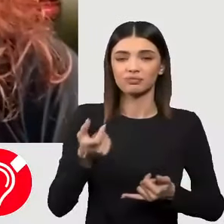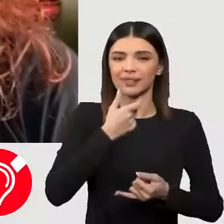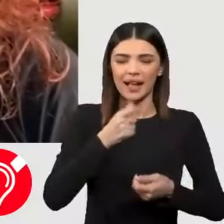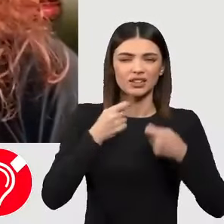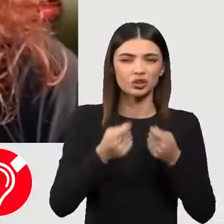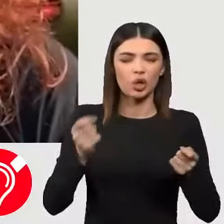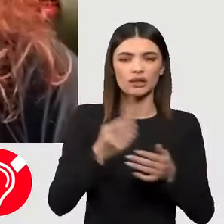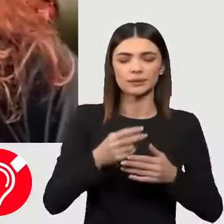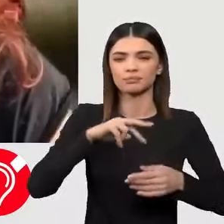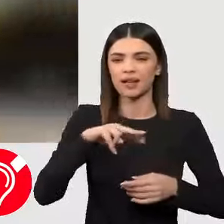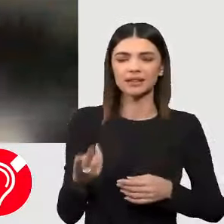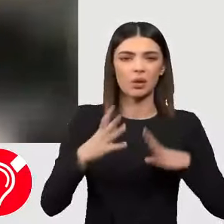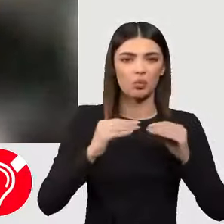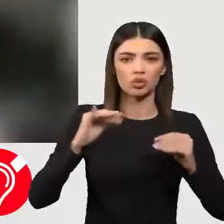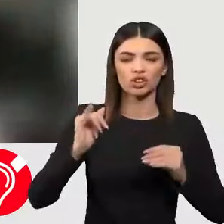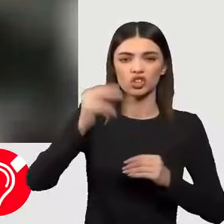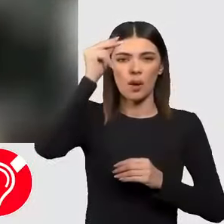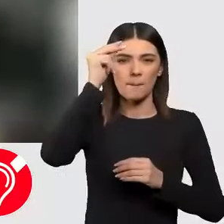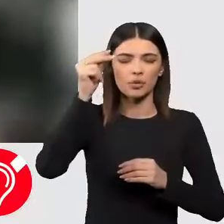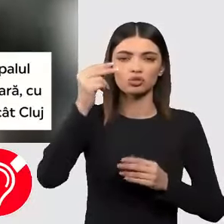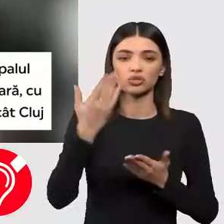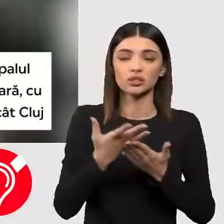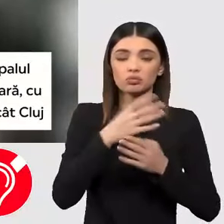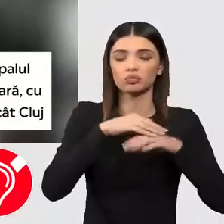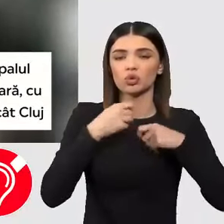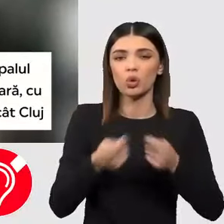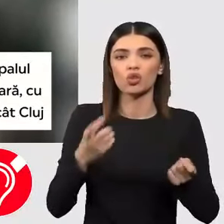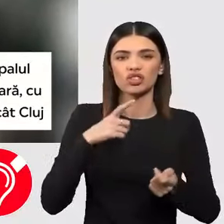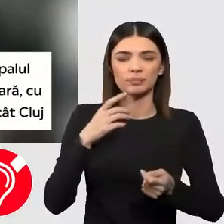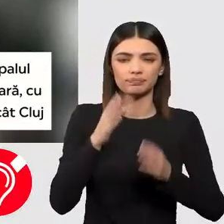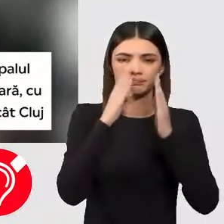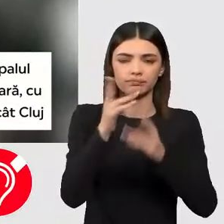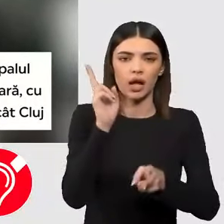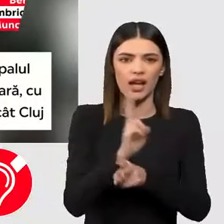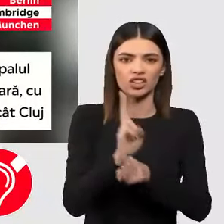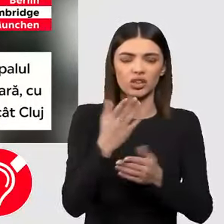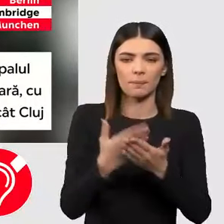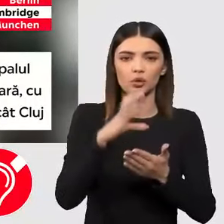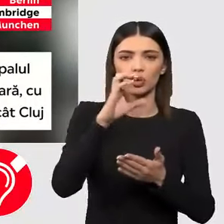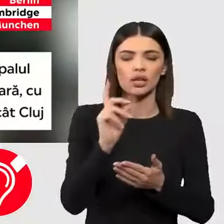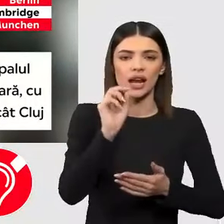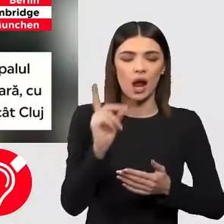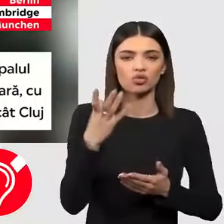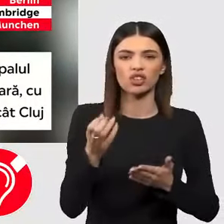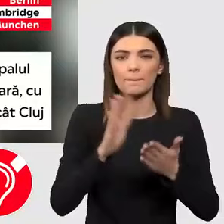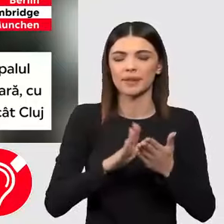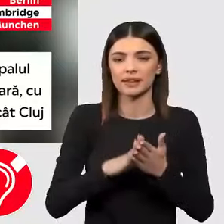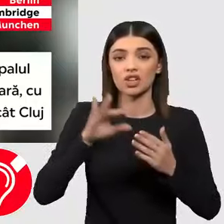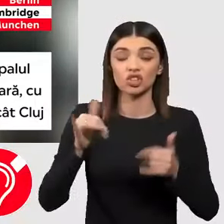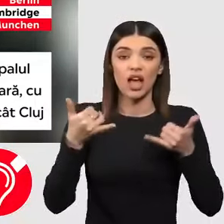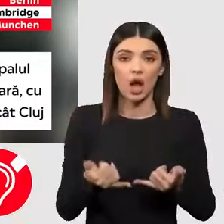în acești ani am trecut de tot ceea ce înseamnă focus pe zona de cloud și acum